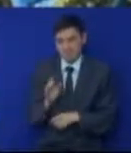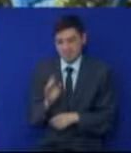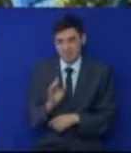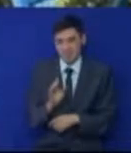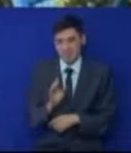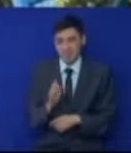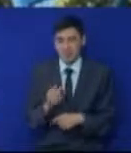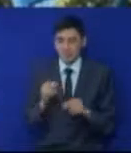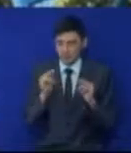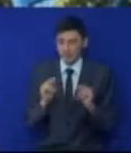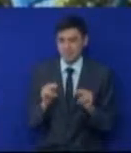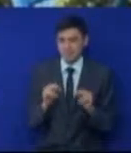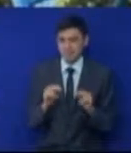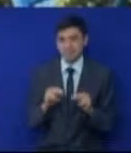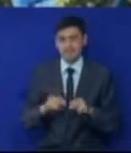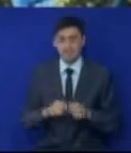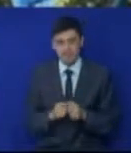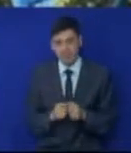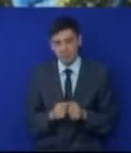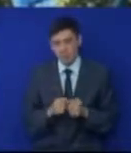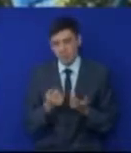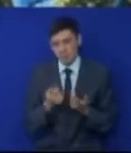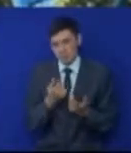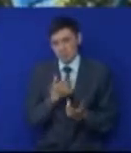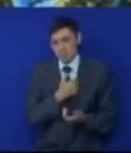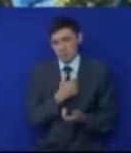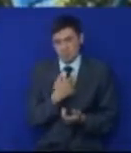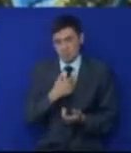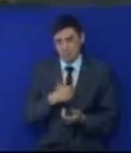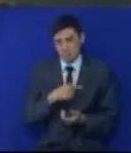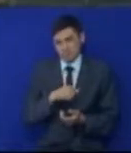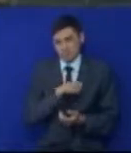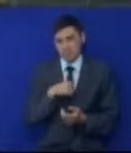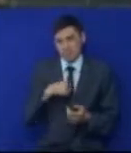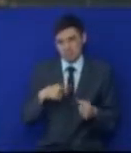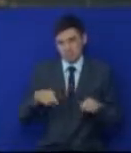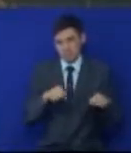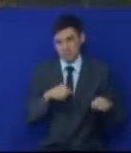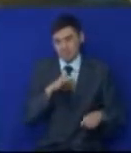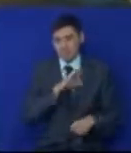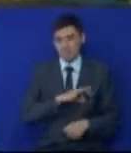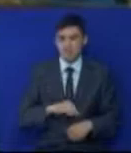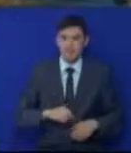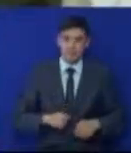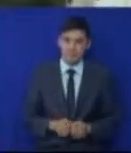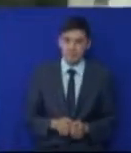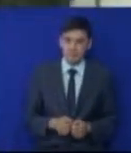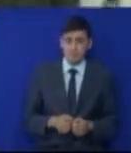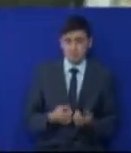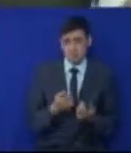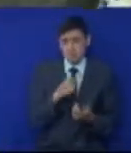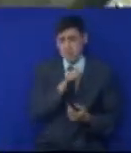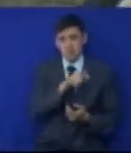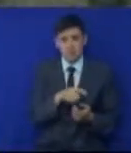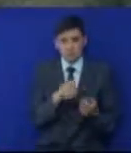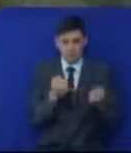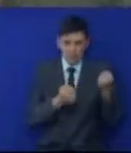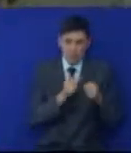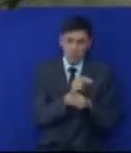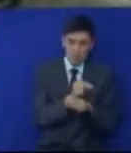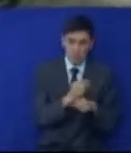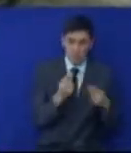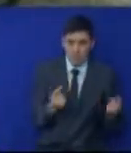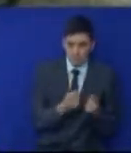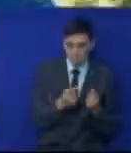ойланған жоқпын, шын айтсам. Сатайын, осыдан пайда көрейін деп. Осылайша қарапайым көлік жөндеуші талмай еңбектенудің